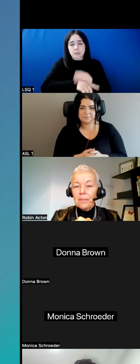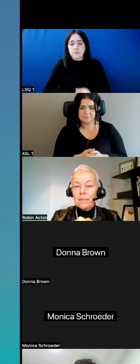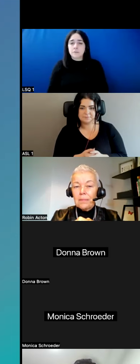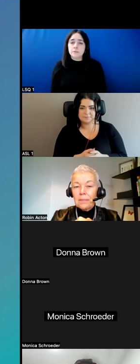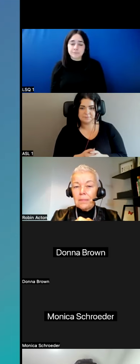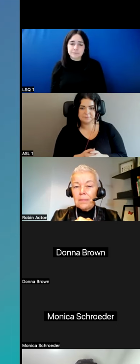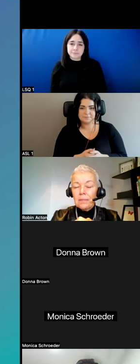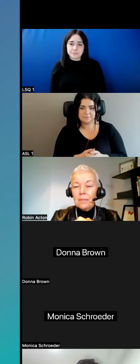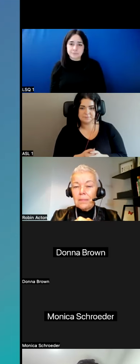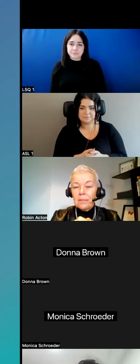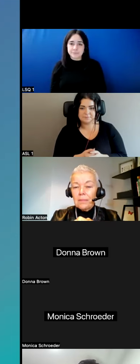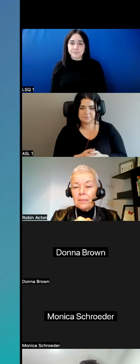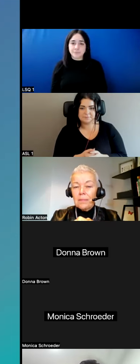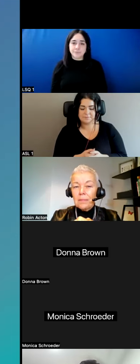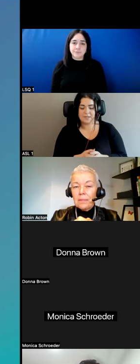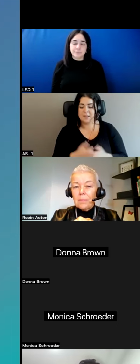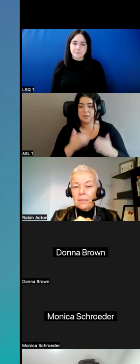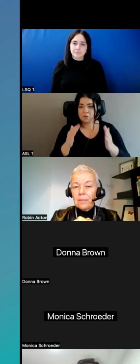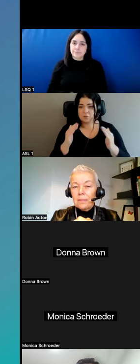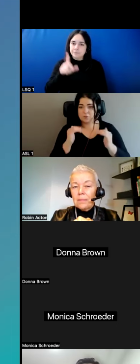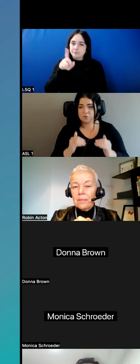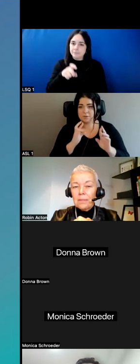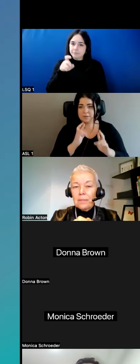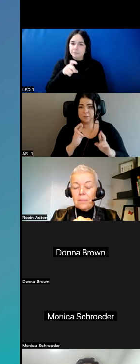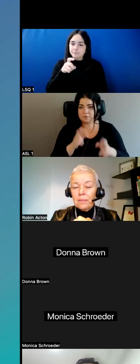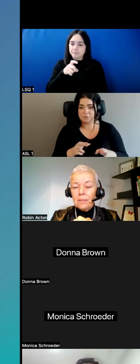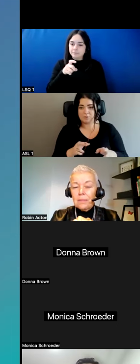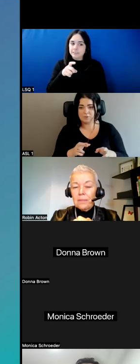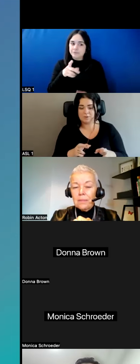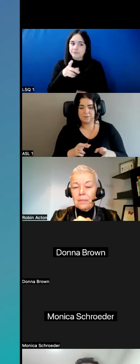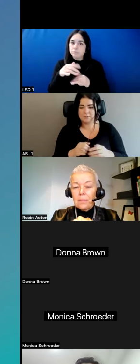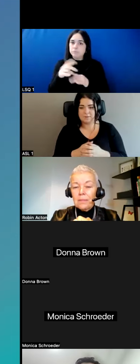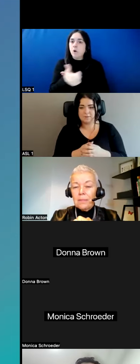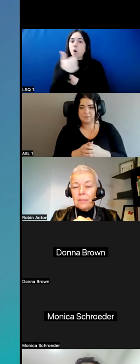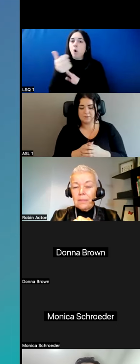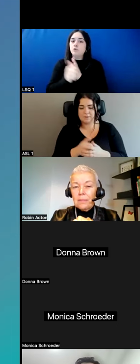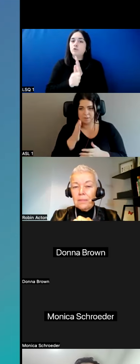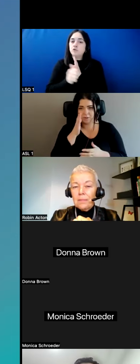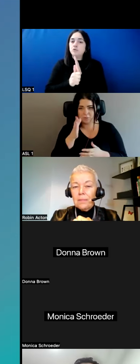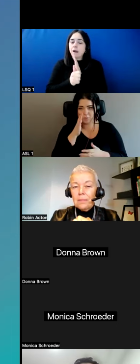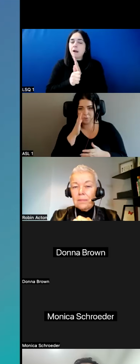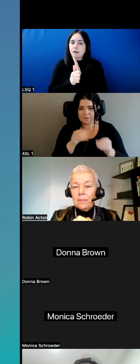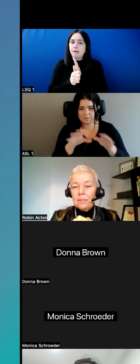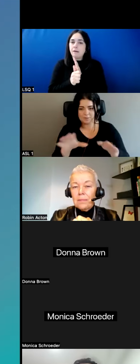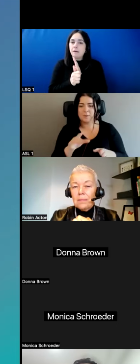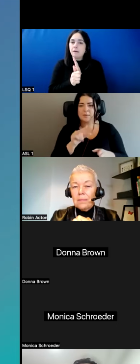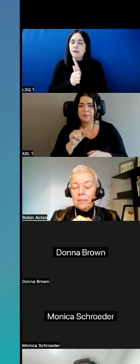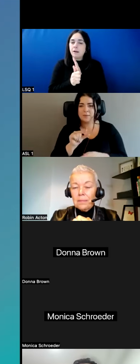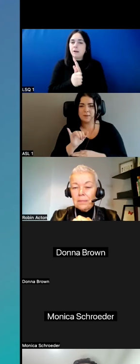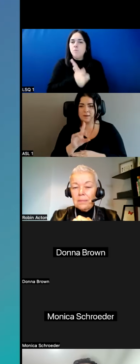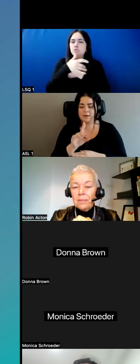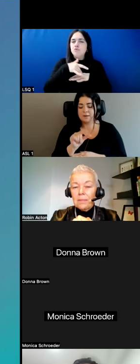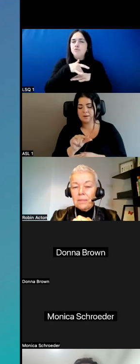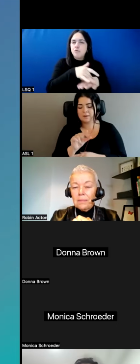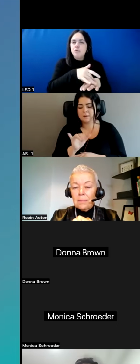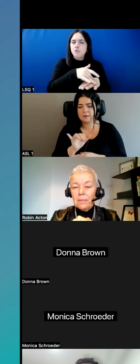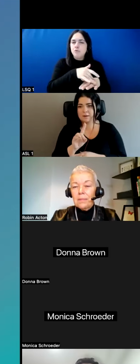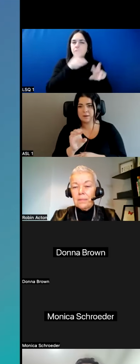On va continuer d'essayer de les inclure dans le document suivant. C'est un document plus pratique qui s'en vient, le guide à